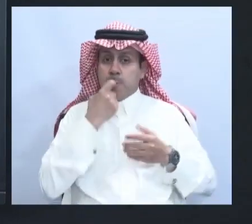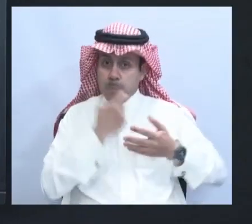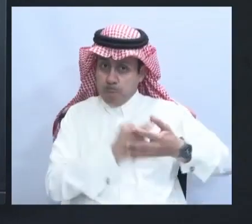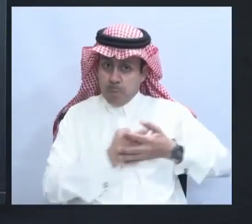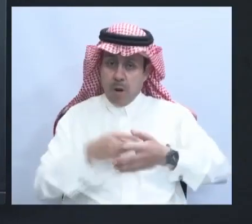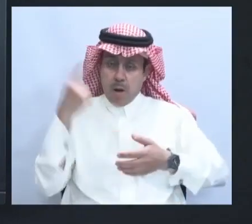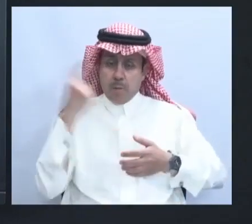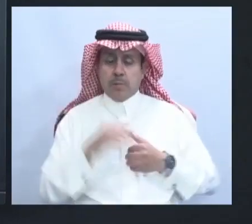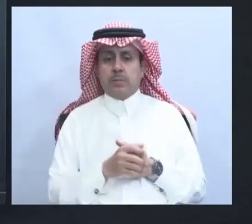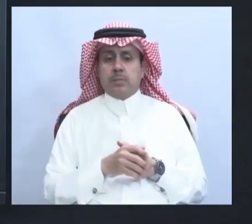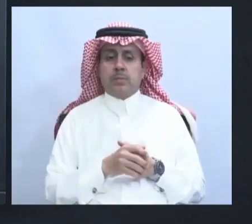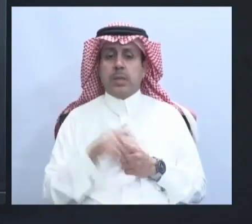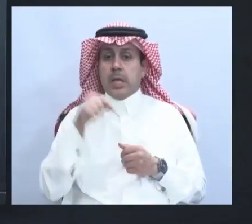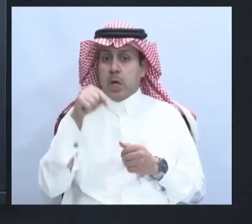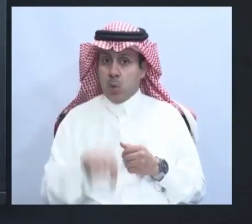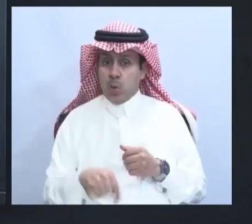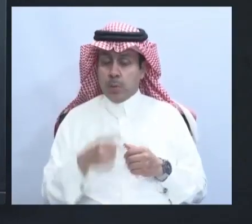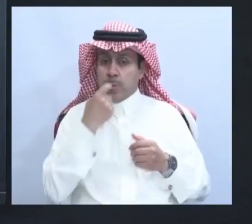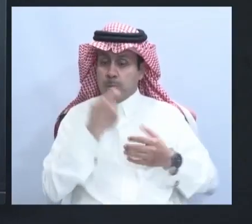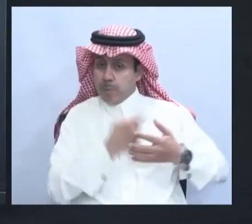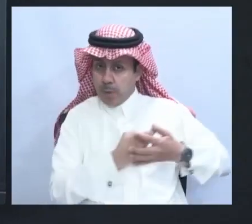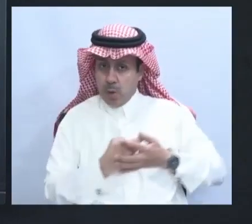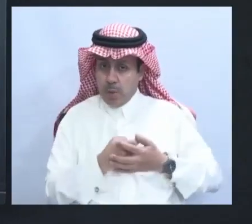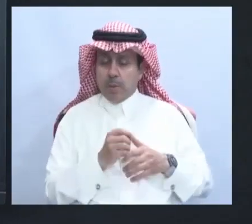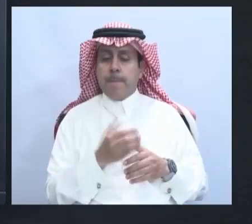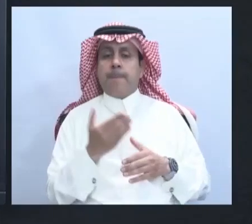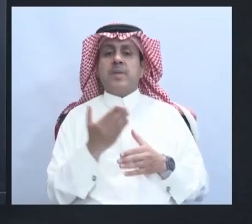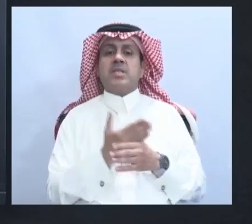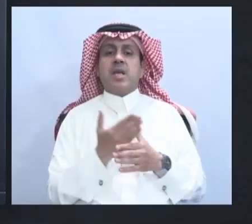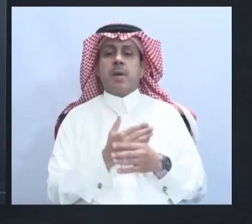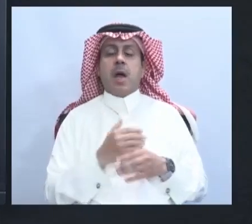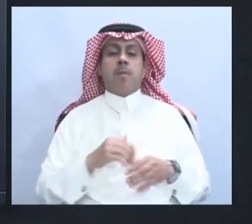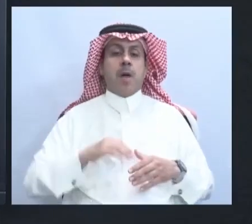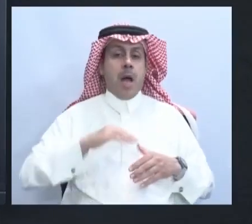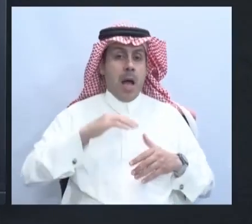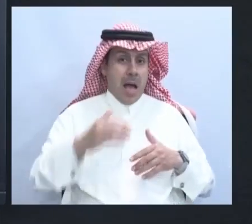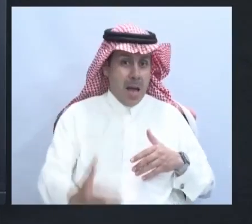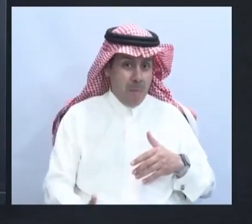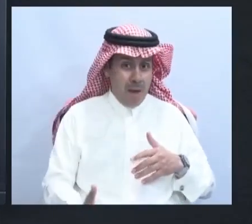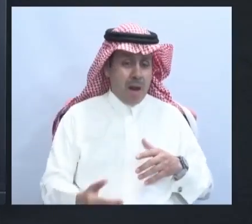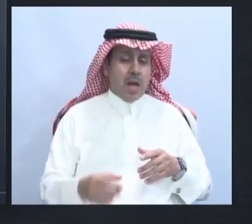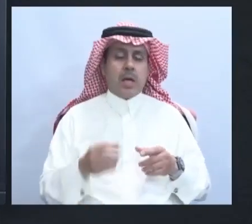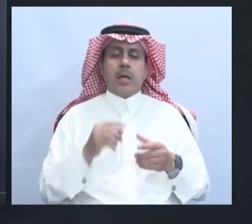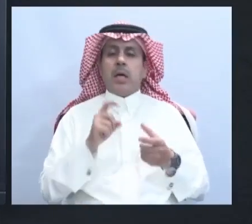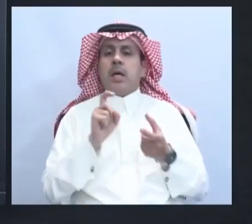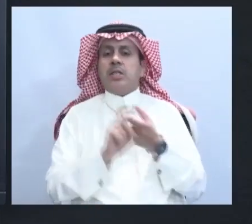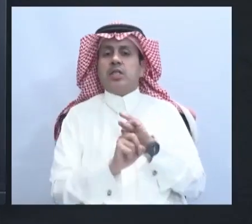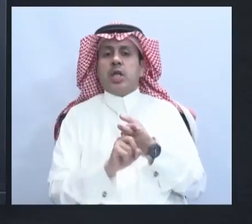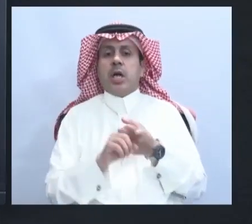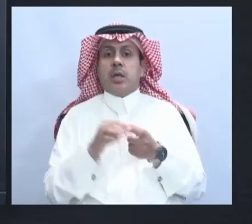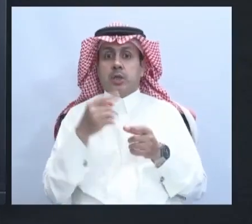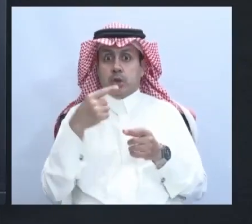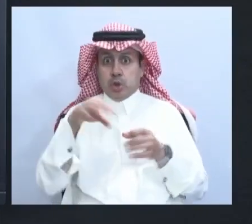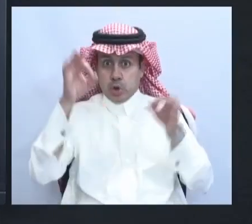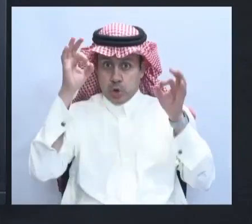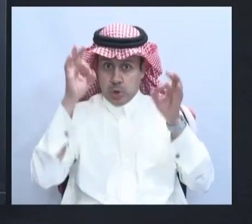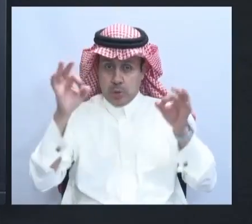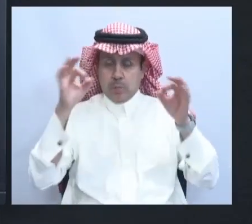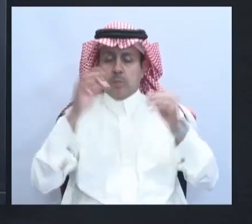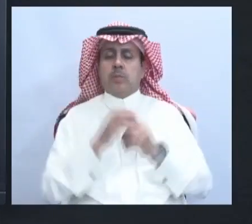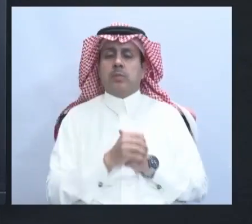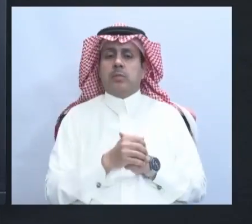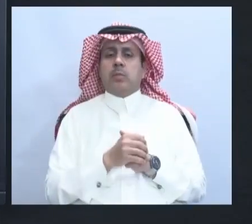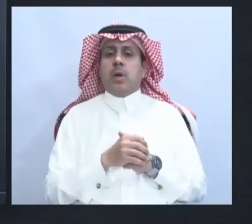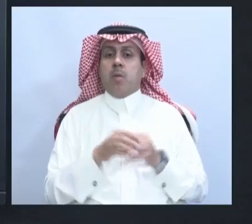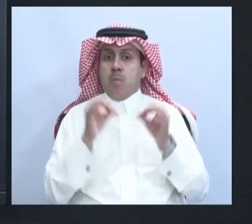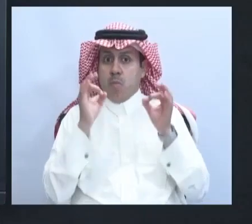المحرم ان يكون اللبن بسبب حمل نتج عن نكاح صحيح فهنا لا بد ان يكون